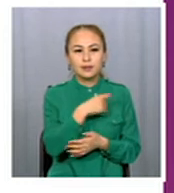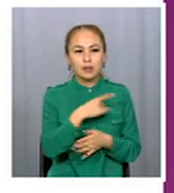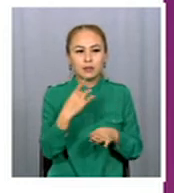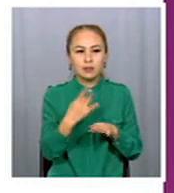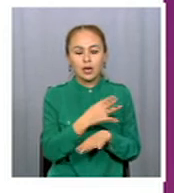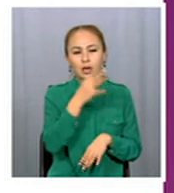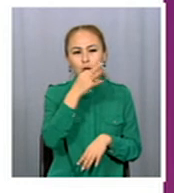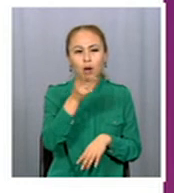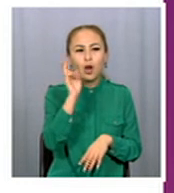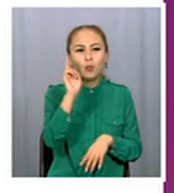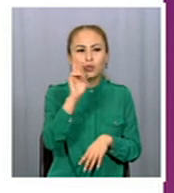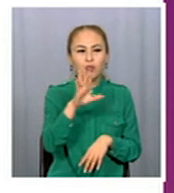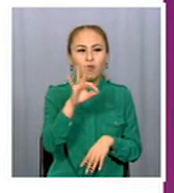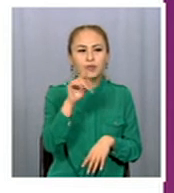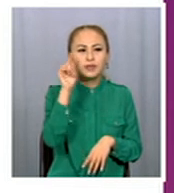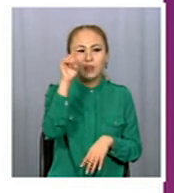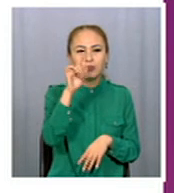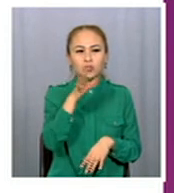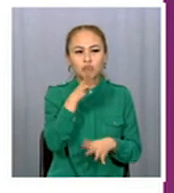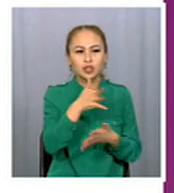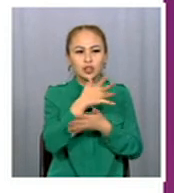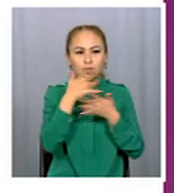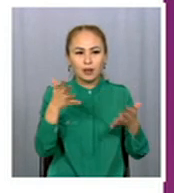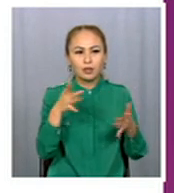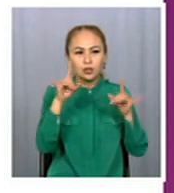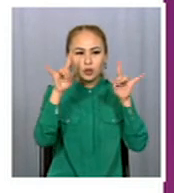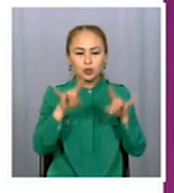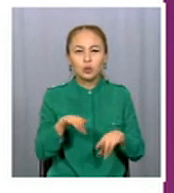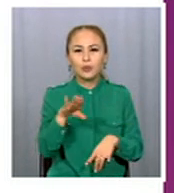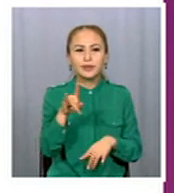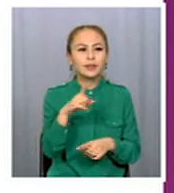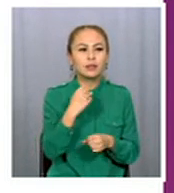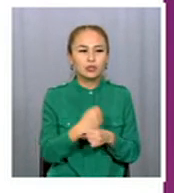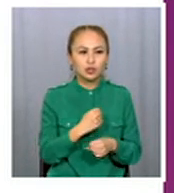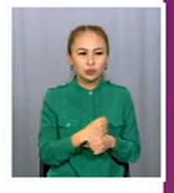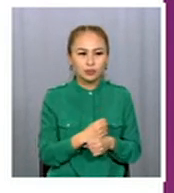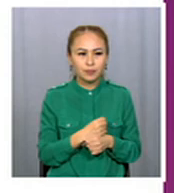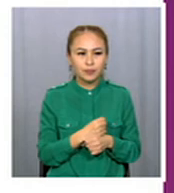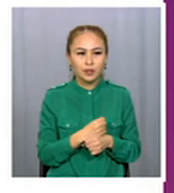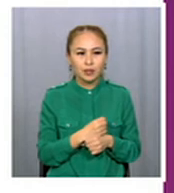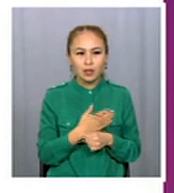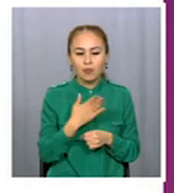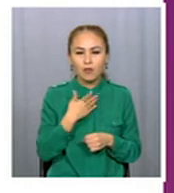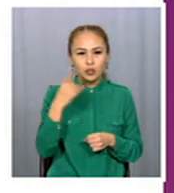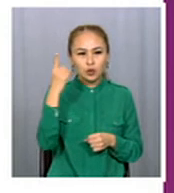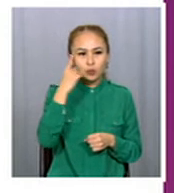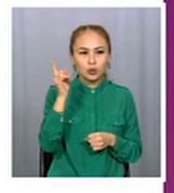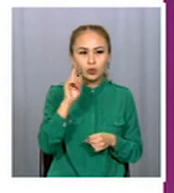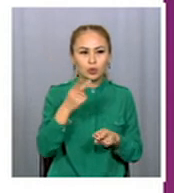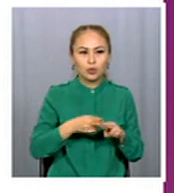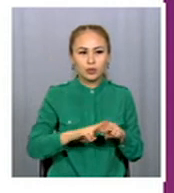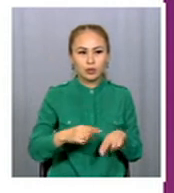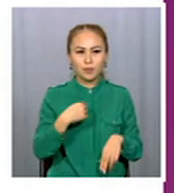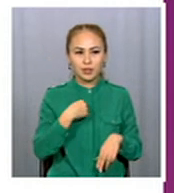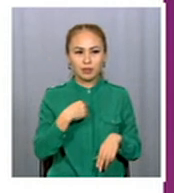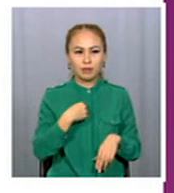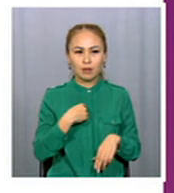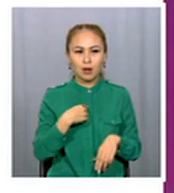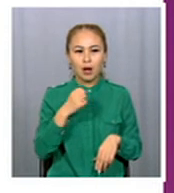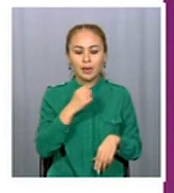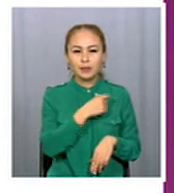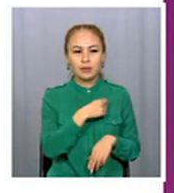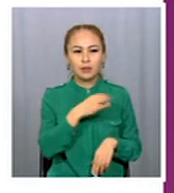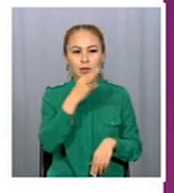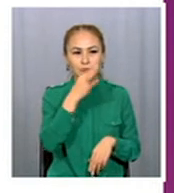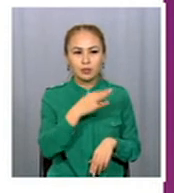кому-то, вон там, в широченных штанах, что ты делаешь? Я вовсе не думал, что это мне. А